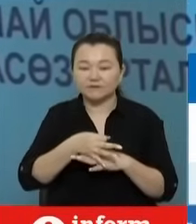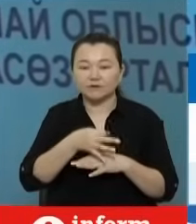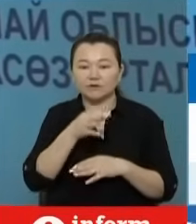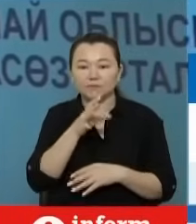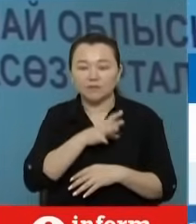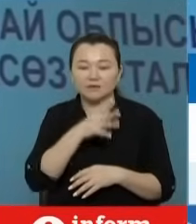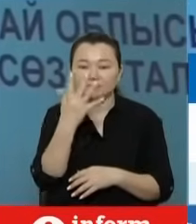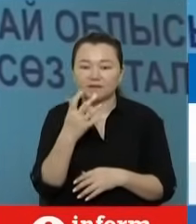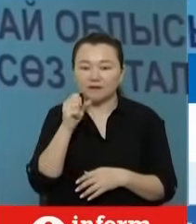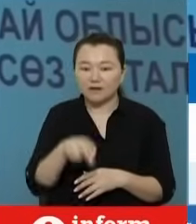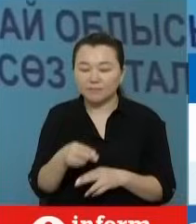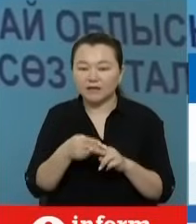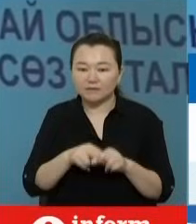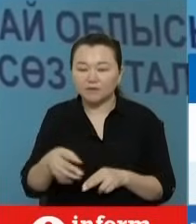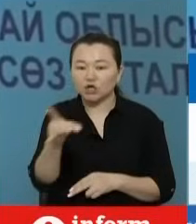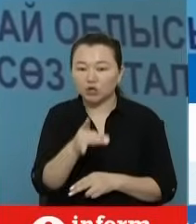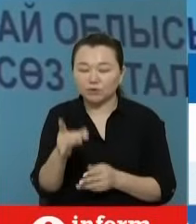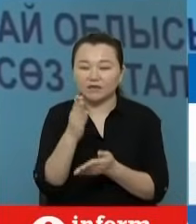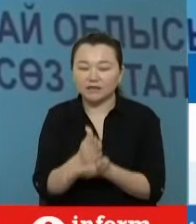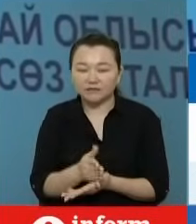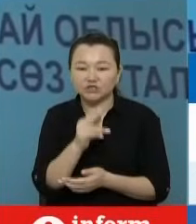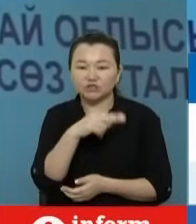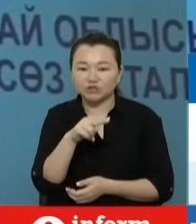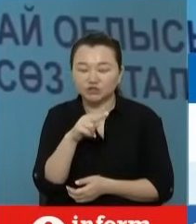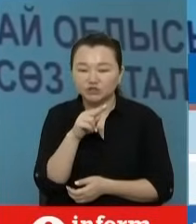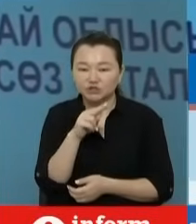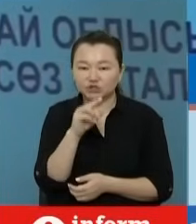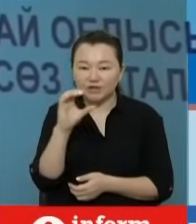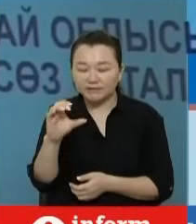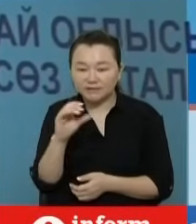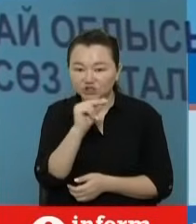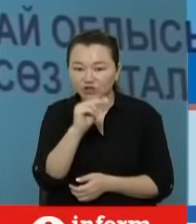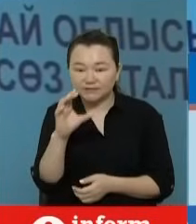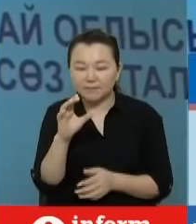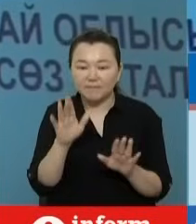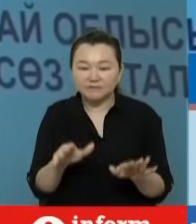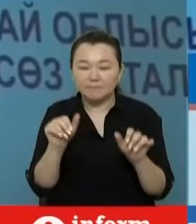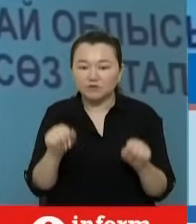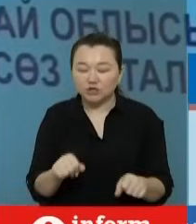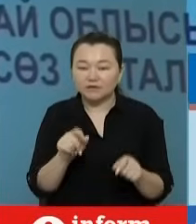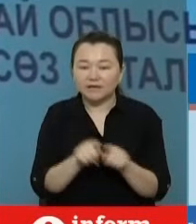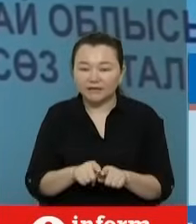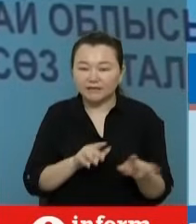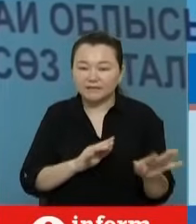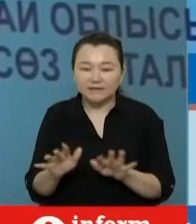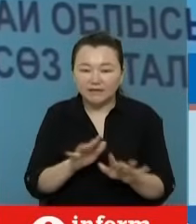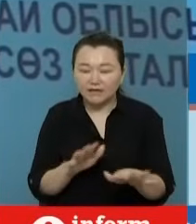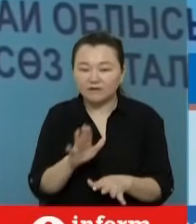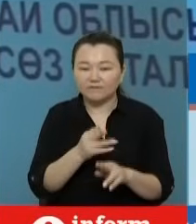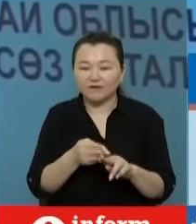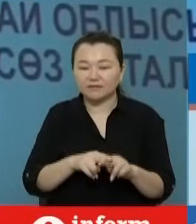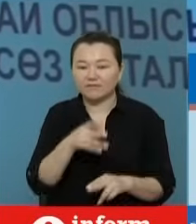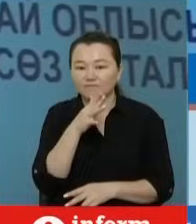С 5 апреля в данном районе действует чрезвычайная ситуация местного масштаба. И совершение таких деяний в это